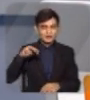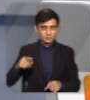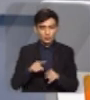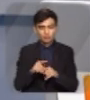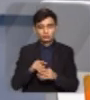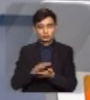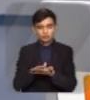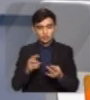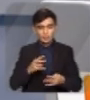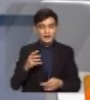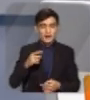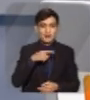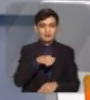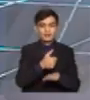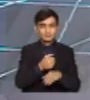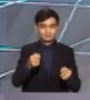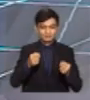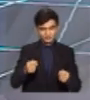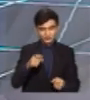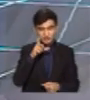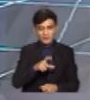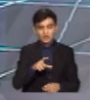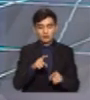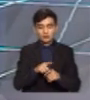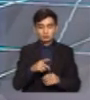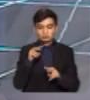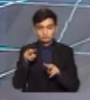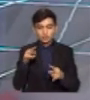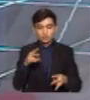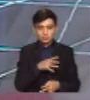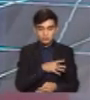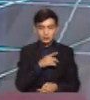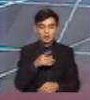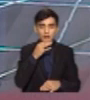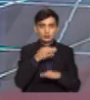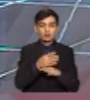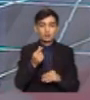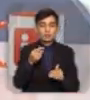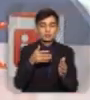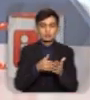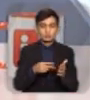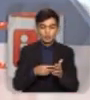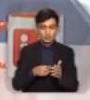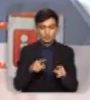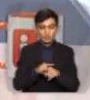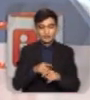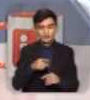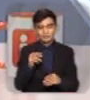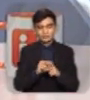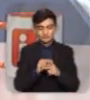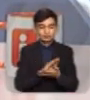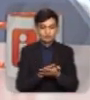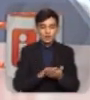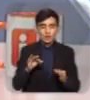непосредственно командир экипажа. Эту услугу я знаю, что предоставляет аэропорт. Сколько стоит эта услуга? Принимает решение